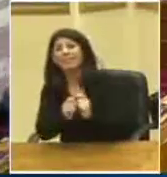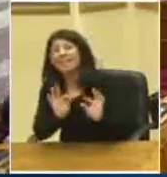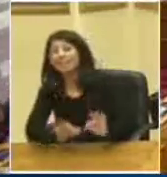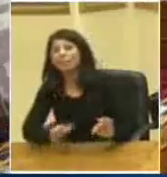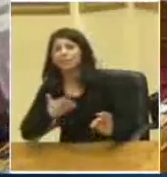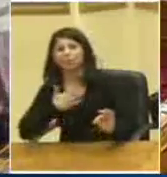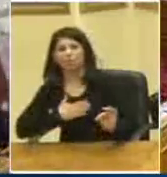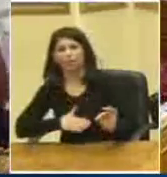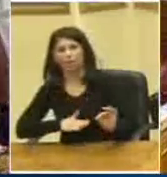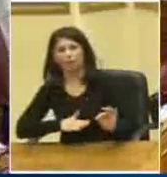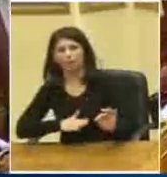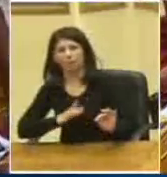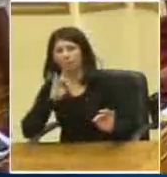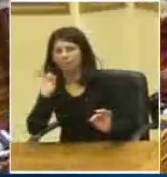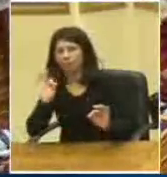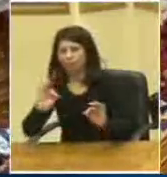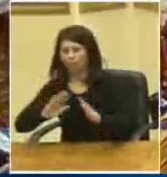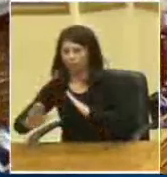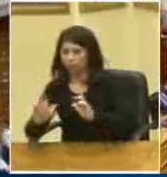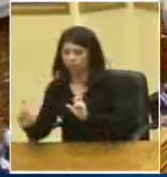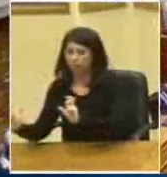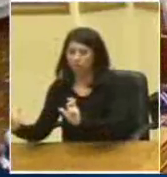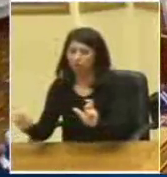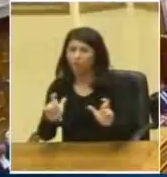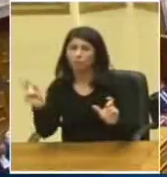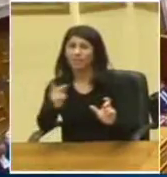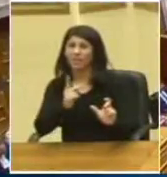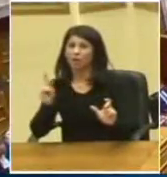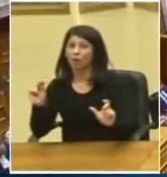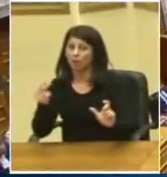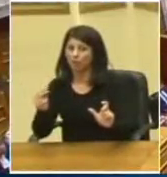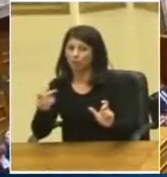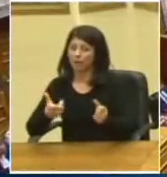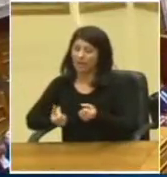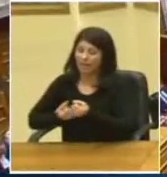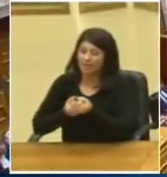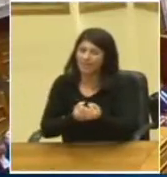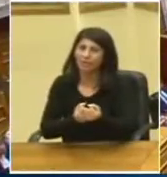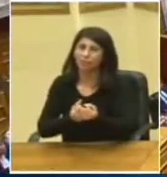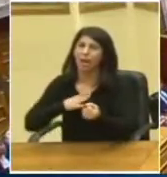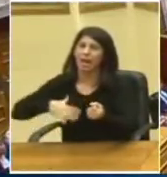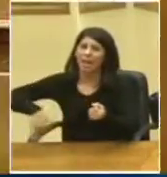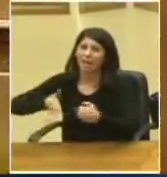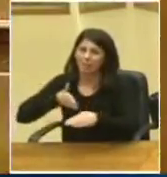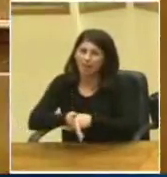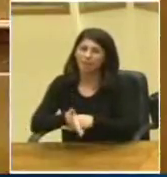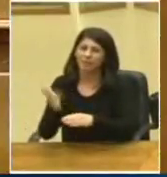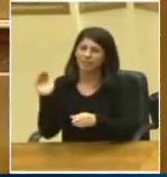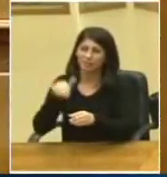θέλουμε προκειμένου να θωρακίσουμε τον κοινοβουλευτισμό, προκειμένου να ενισχύσουμε τη λαϊκή παρέμβαση και τη λαϊκή